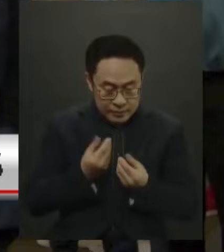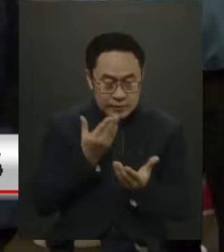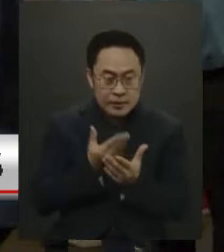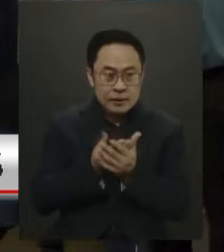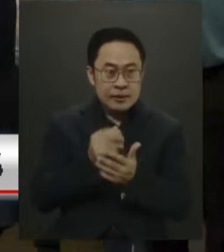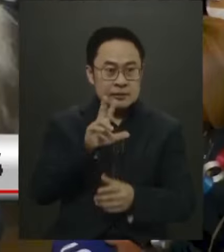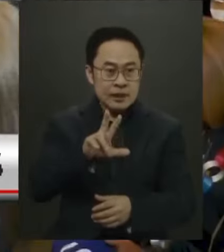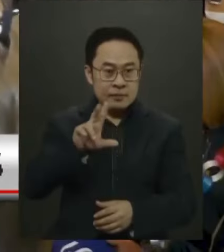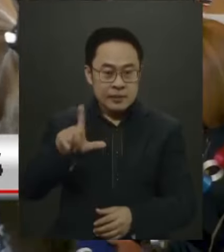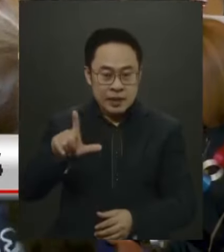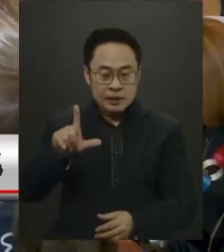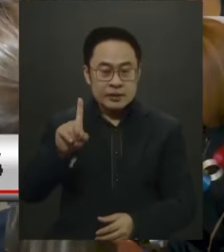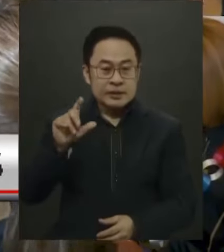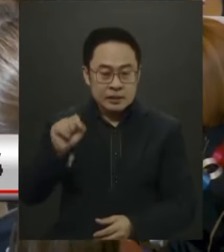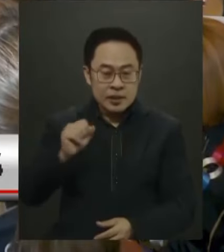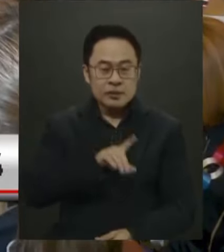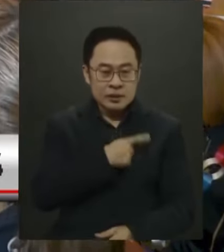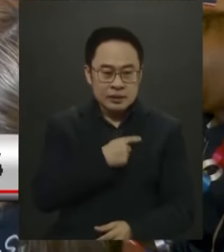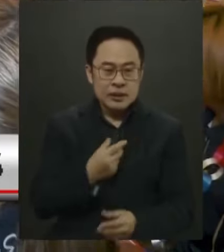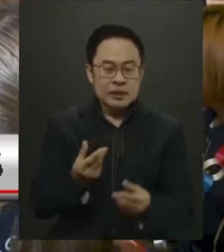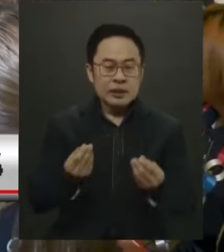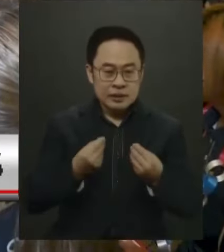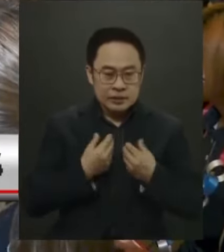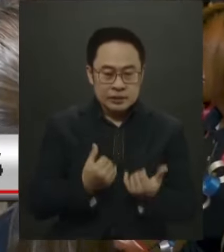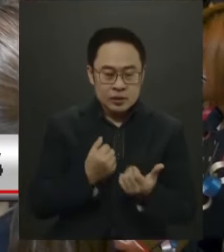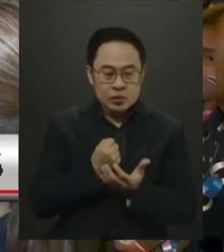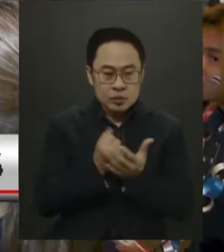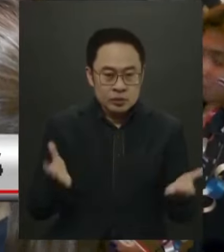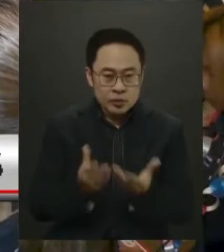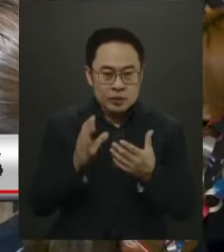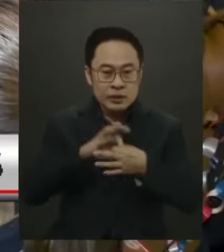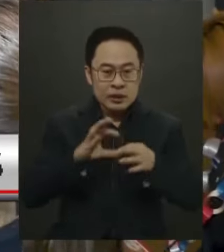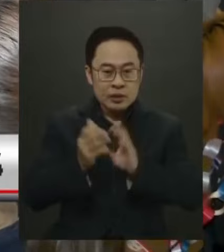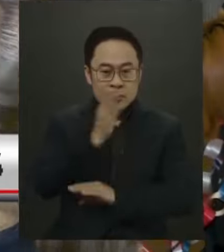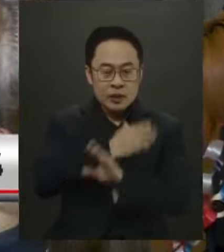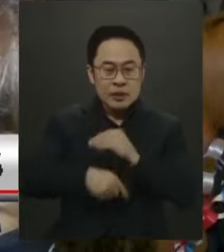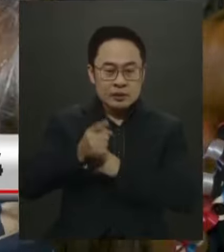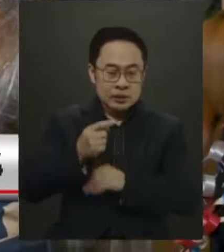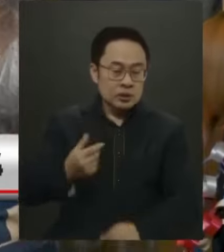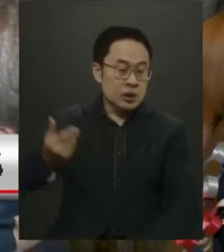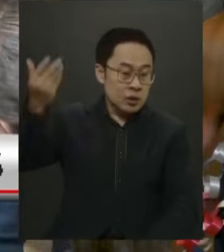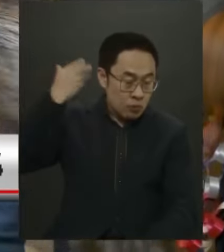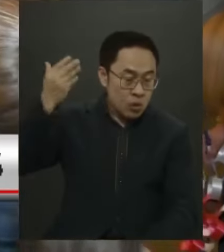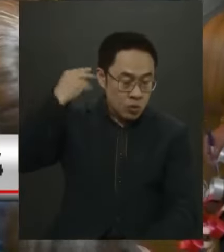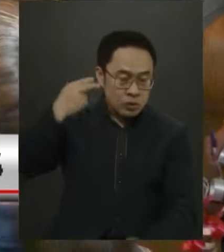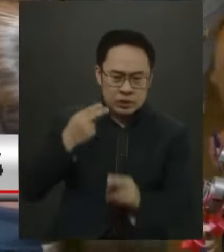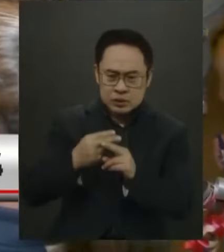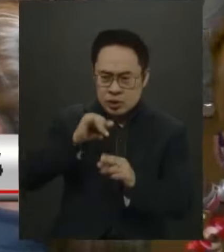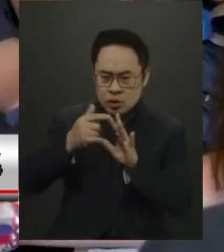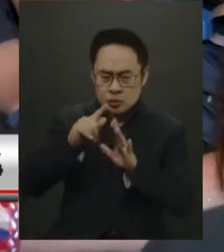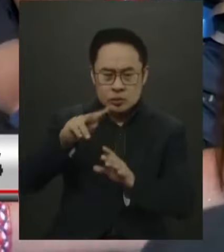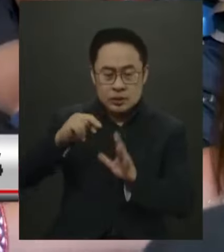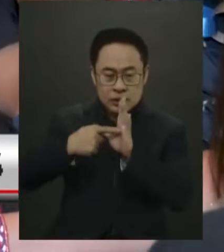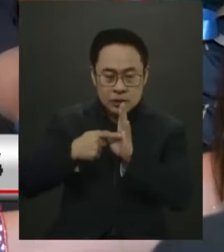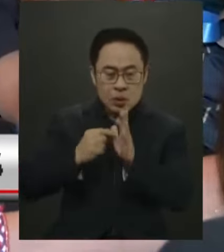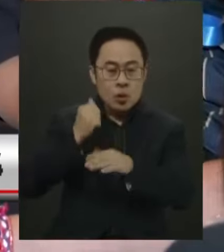ที่ผลักดันความสำเร็จของนักกีฬาคนพิการทีมชาติไทยมาโดยตลอดตั้งแต่นายจุตินันท์พิรมภักดีอดีตประธานคณะก